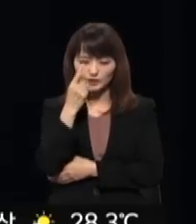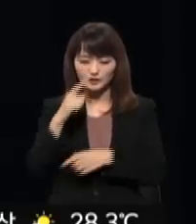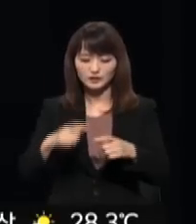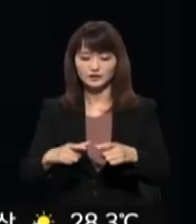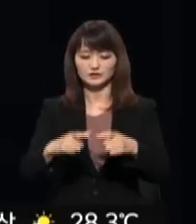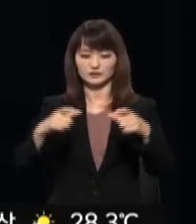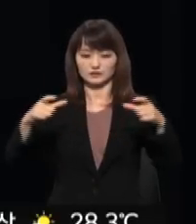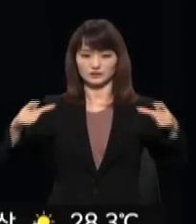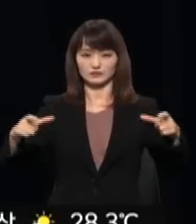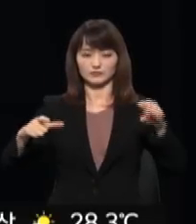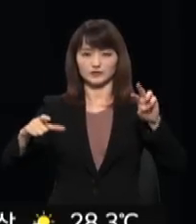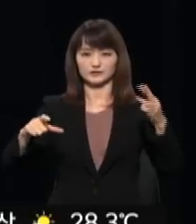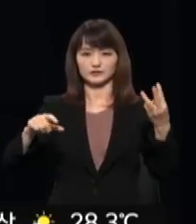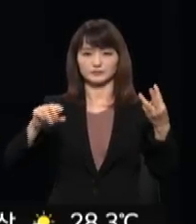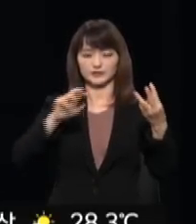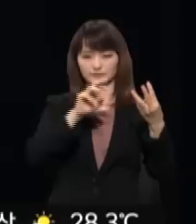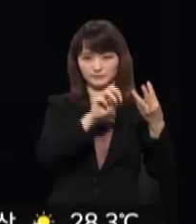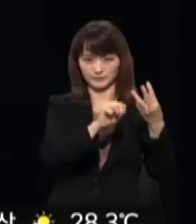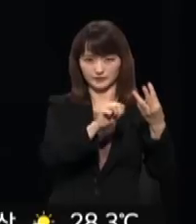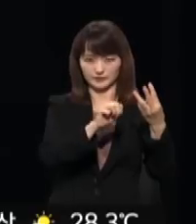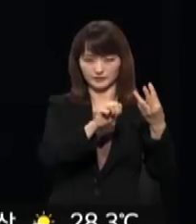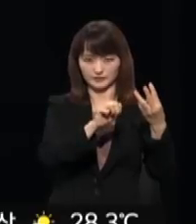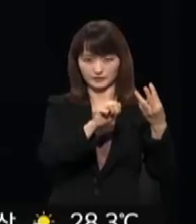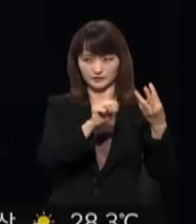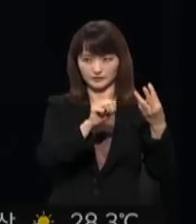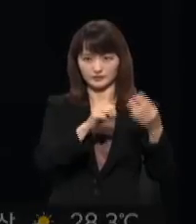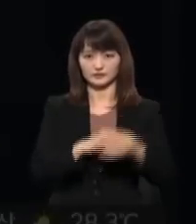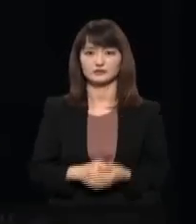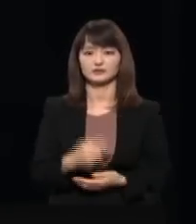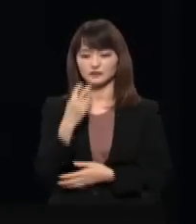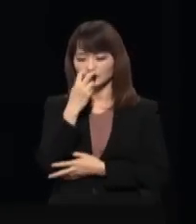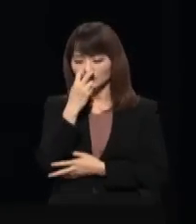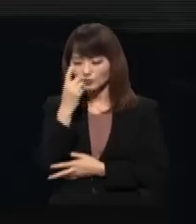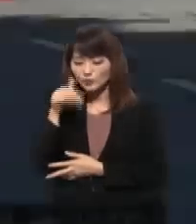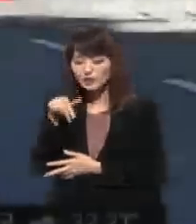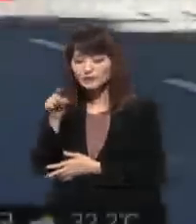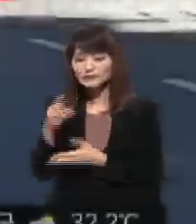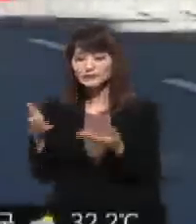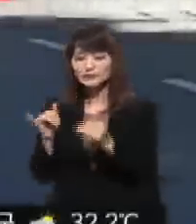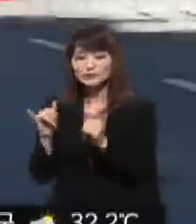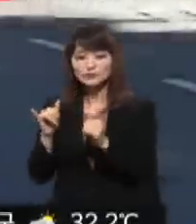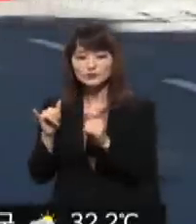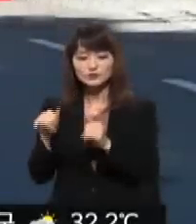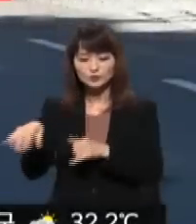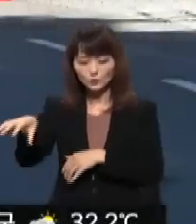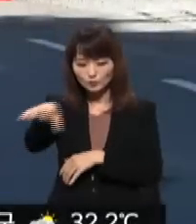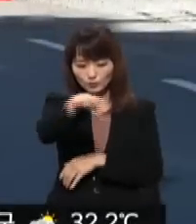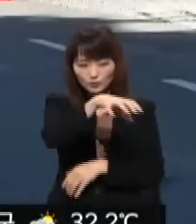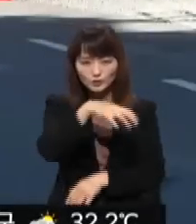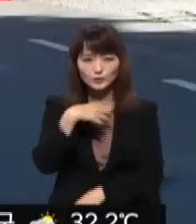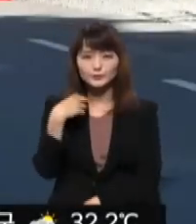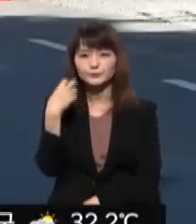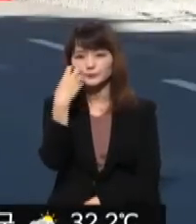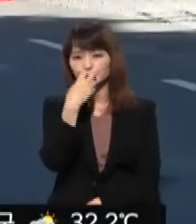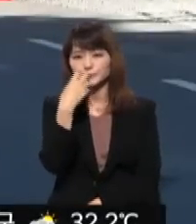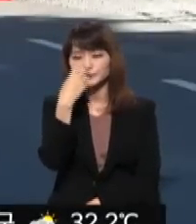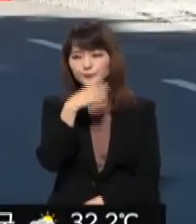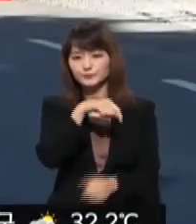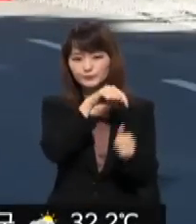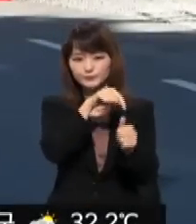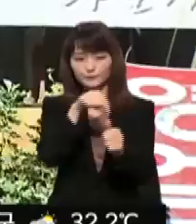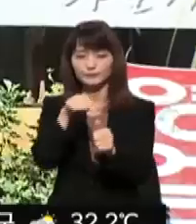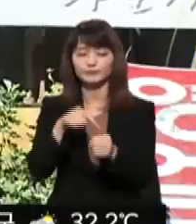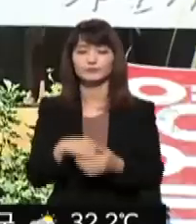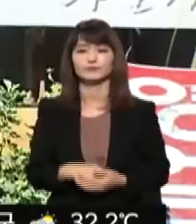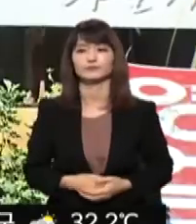앞에서 경호구역으로 경호원들이 경호차 직원들이 뭔가 이제 단속도 하고 자재도 시키고 이런 부분이 좀 있었다고 하더라고요